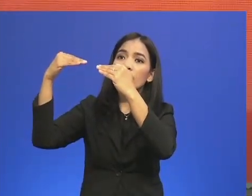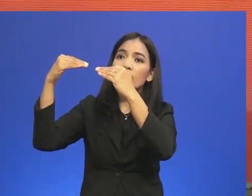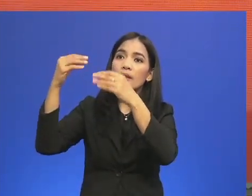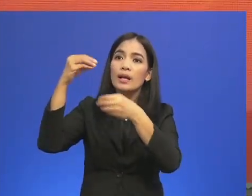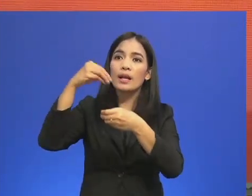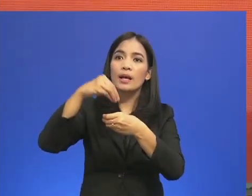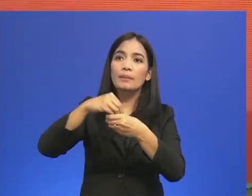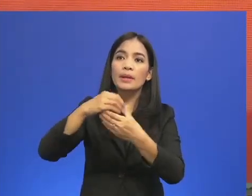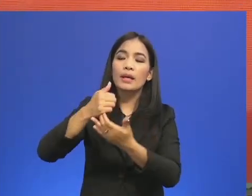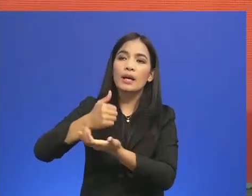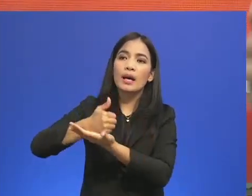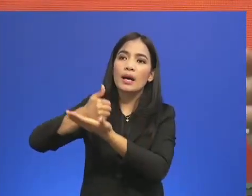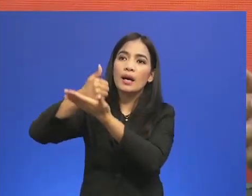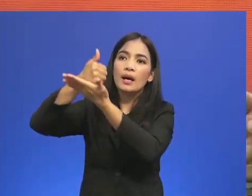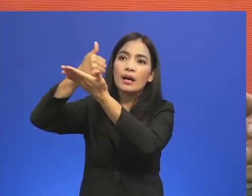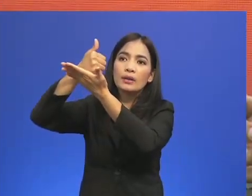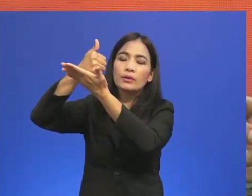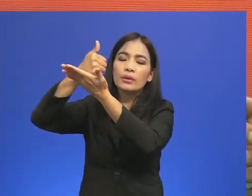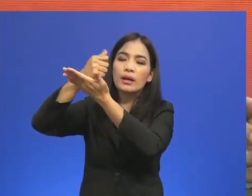dalam